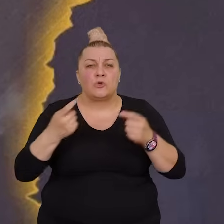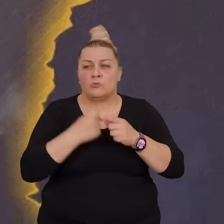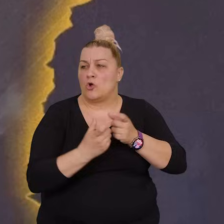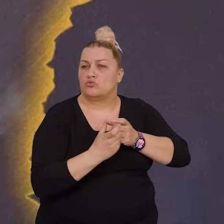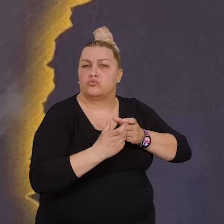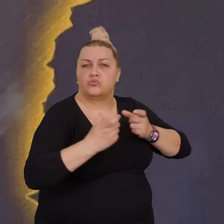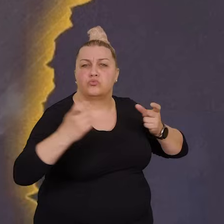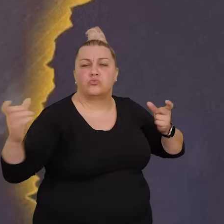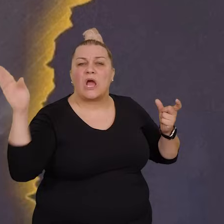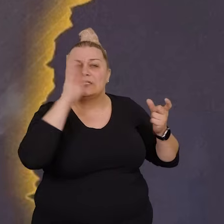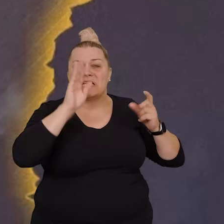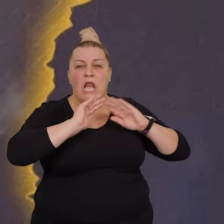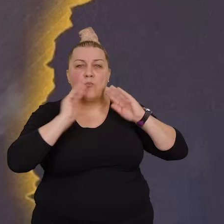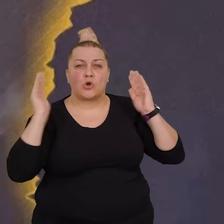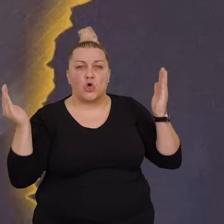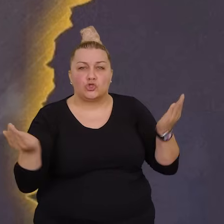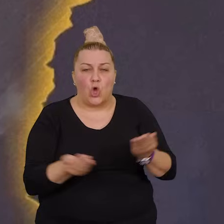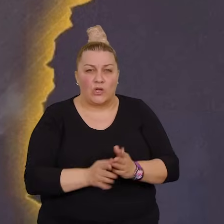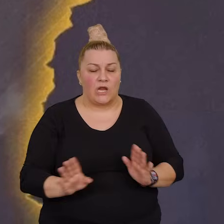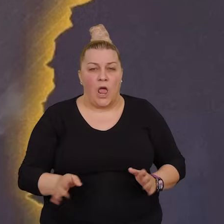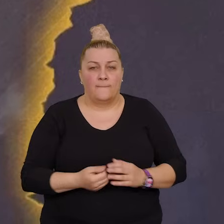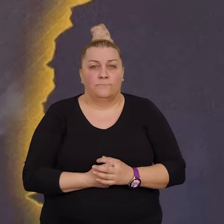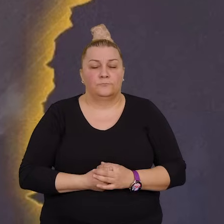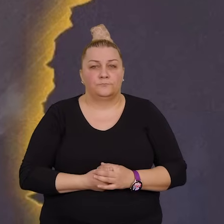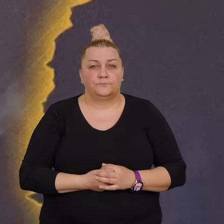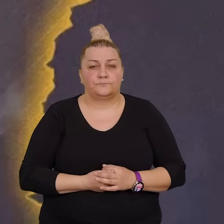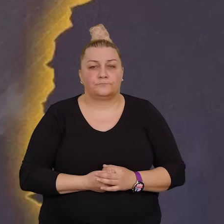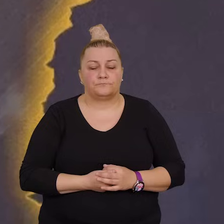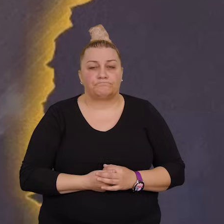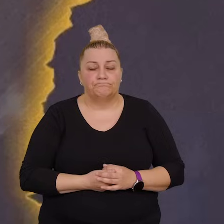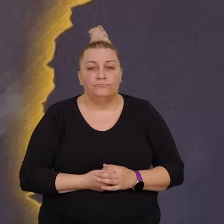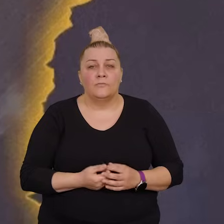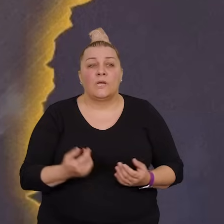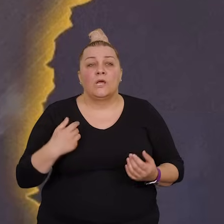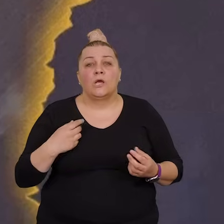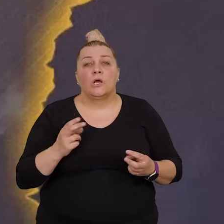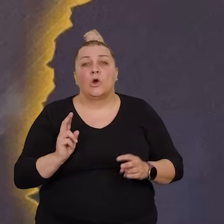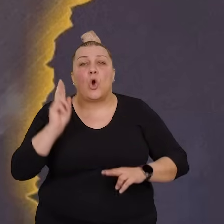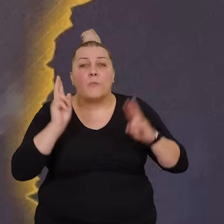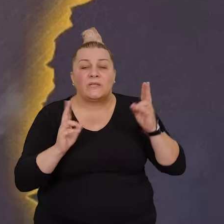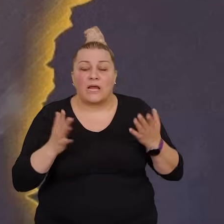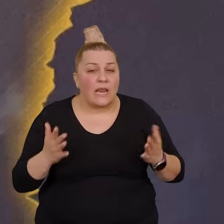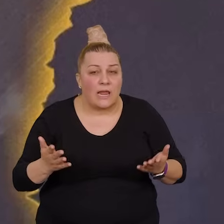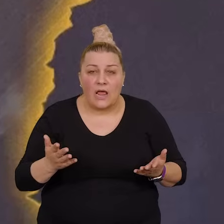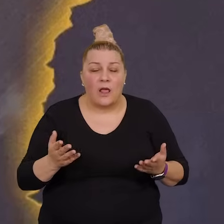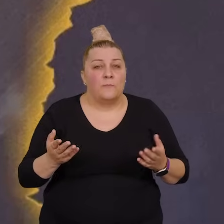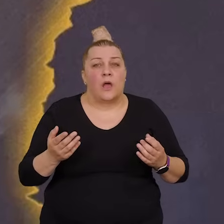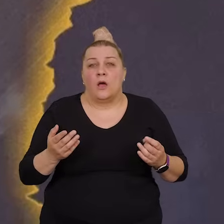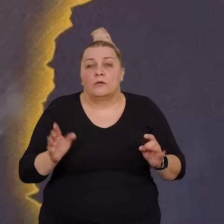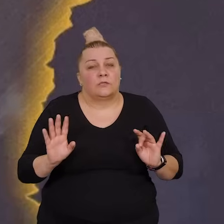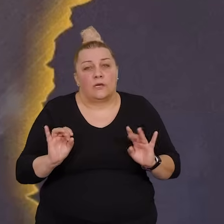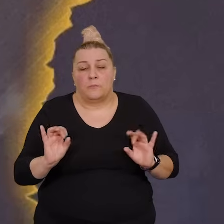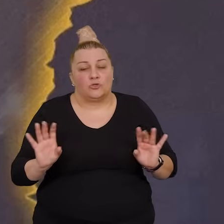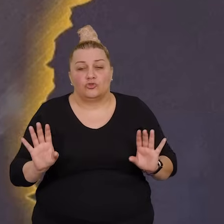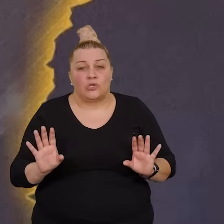dugačkoj, crnoj i tako da komentara u filmu nikakvog nema, ofa nema, nego jednostavno ti ljudi